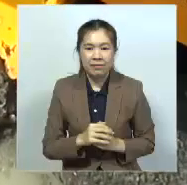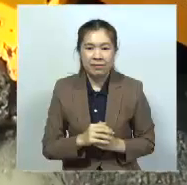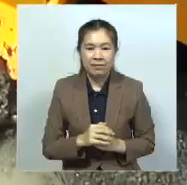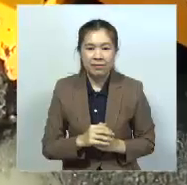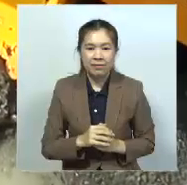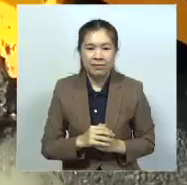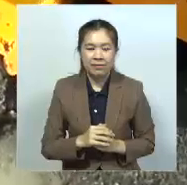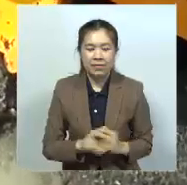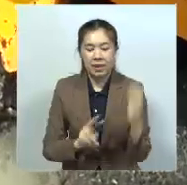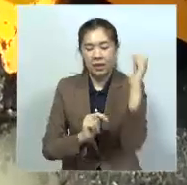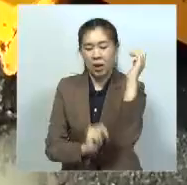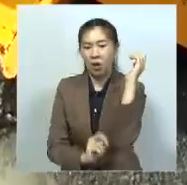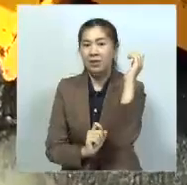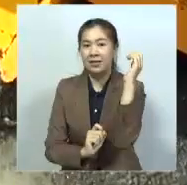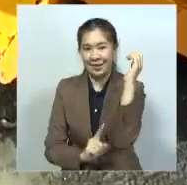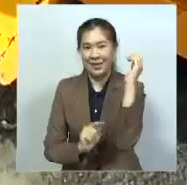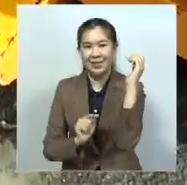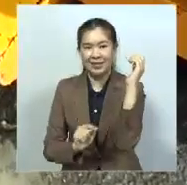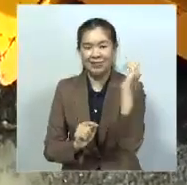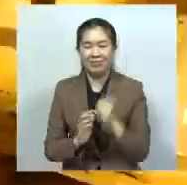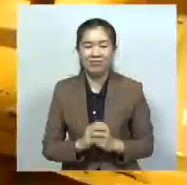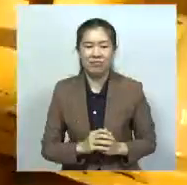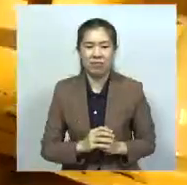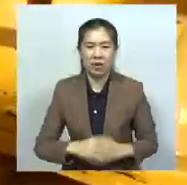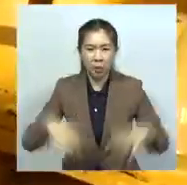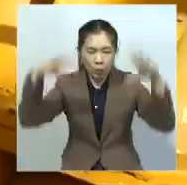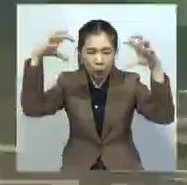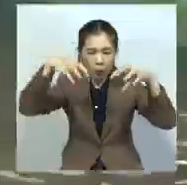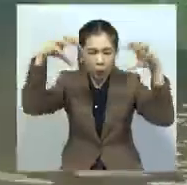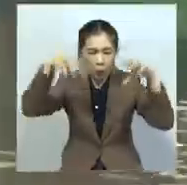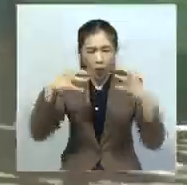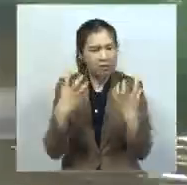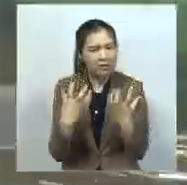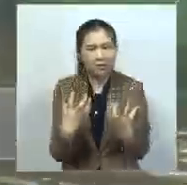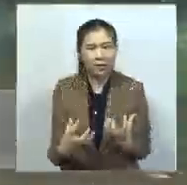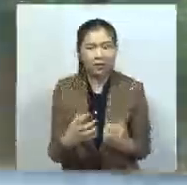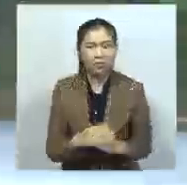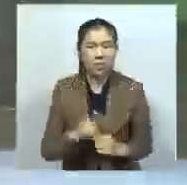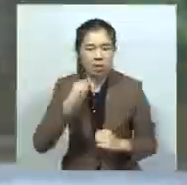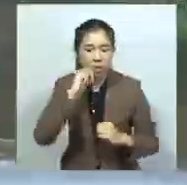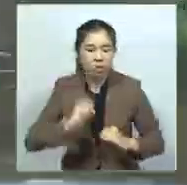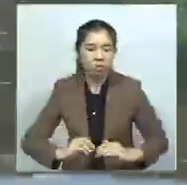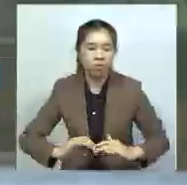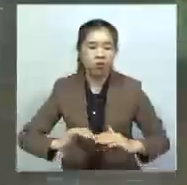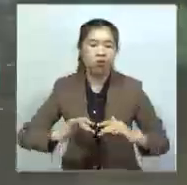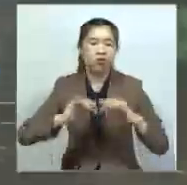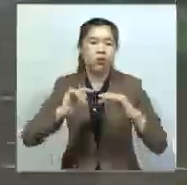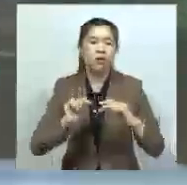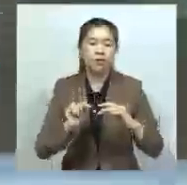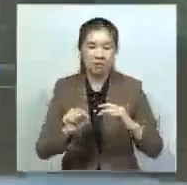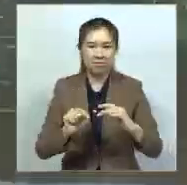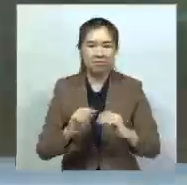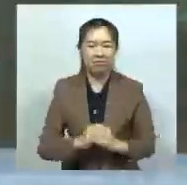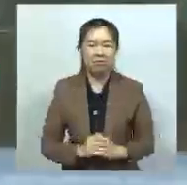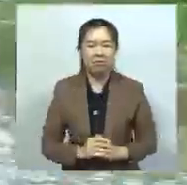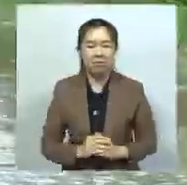ลนครศรีธรรมราชนะคะหลังจากที่มีฝนตกลงมาอย่างหนักก็ทำให้น้ำท่วมขังอยู่ภายในเขตพื้นที่เทศ